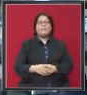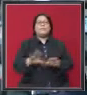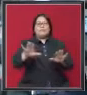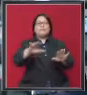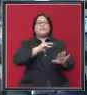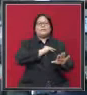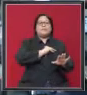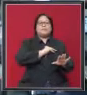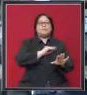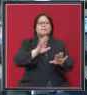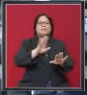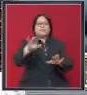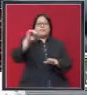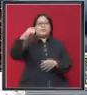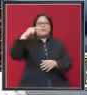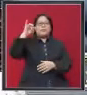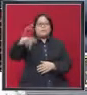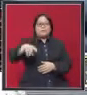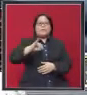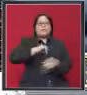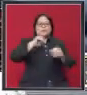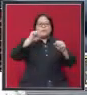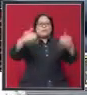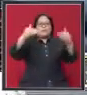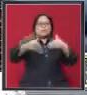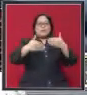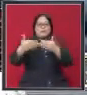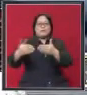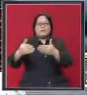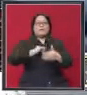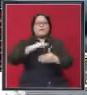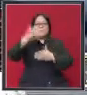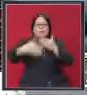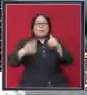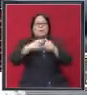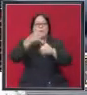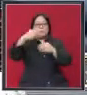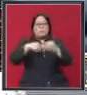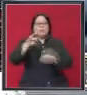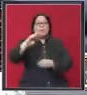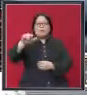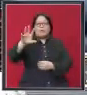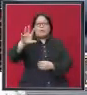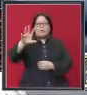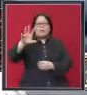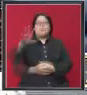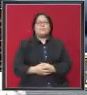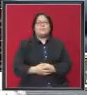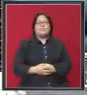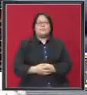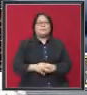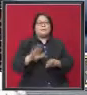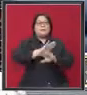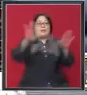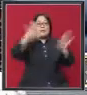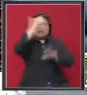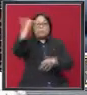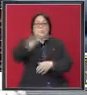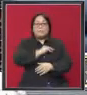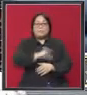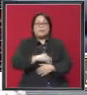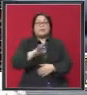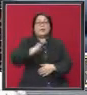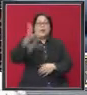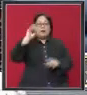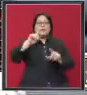Ya menteri. Datuk, ya betul, saya akan menjawab soalan itu kemudian. Saya habis moratorium. Menteri, ya, jangan lupa.